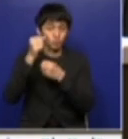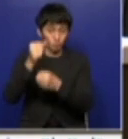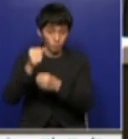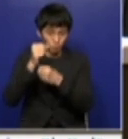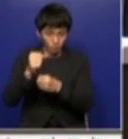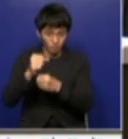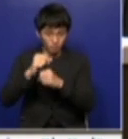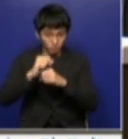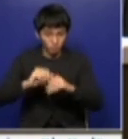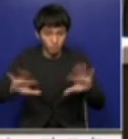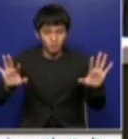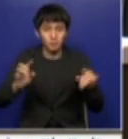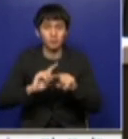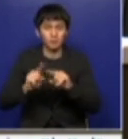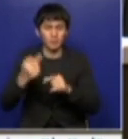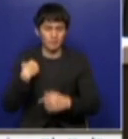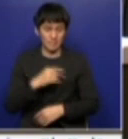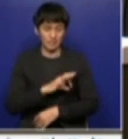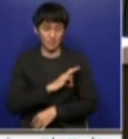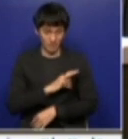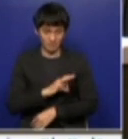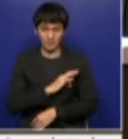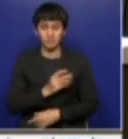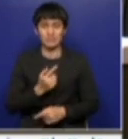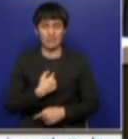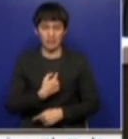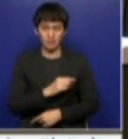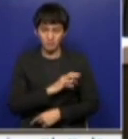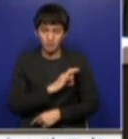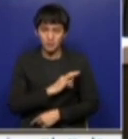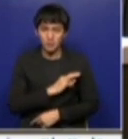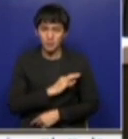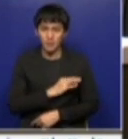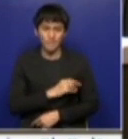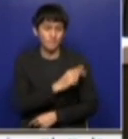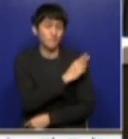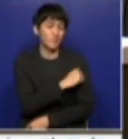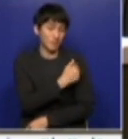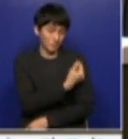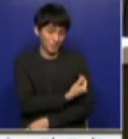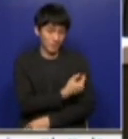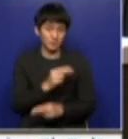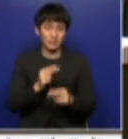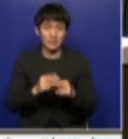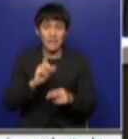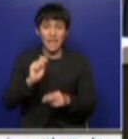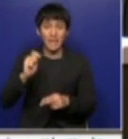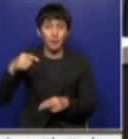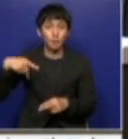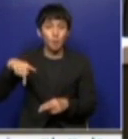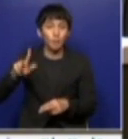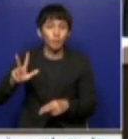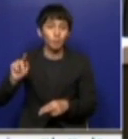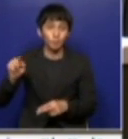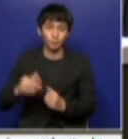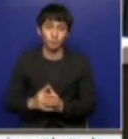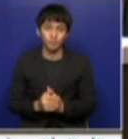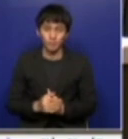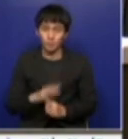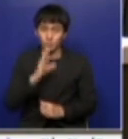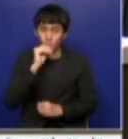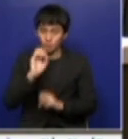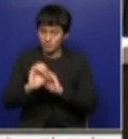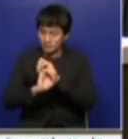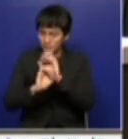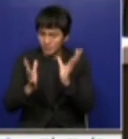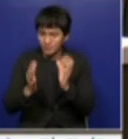สมาชิกท่านหนึ่งที่เป็นแพทย์แล้วครับถ้าไม่ใช่ติดกับพบได้พูดเรื่องนี้ไปชัดเจนจะต้องมี